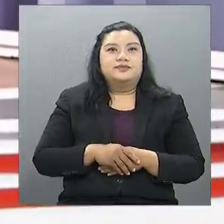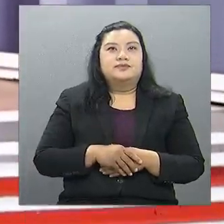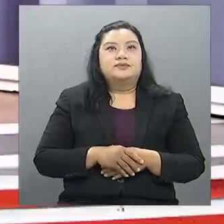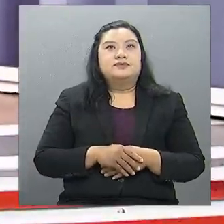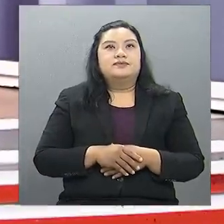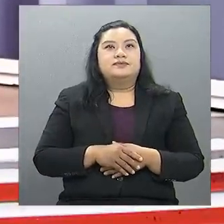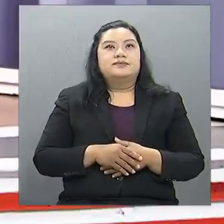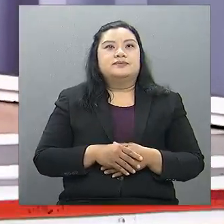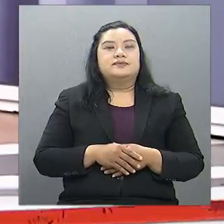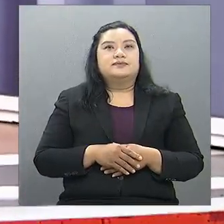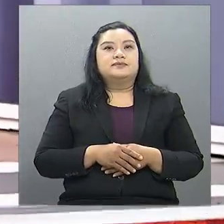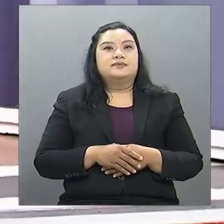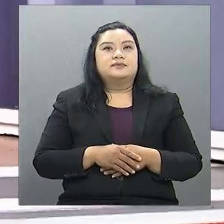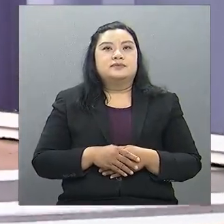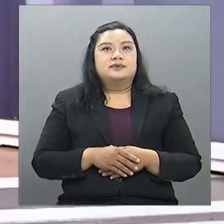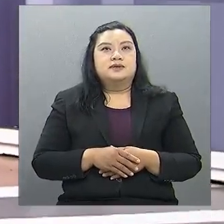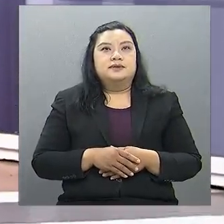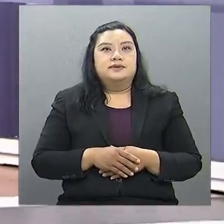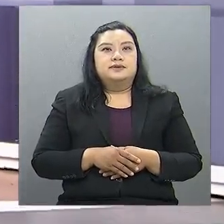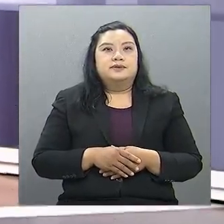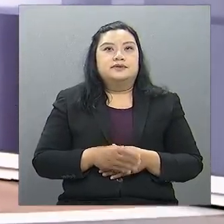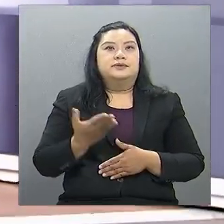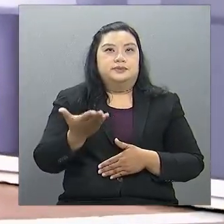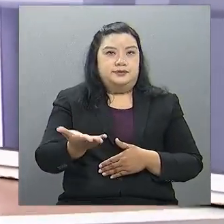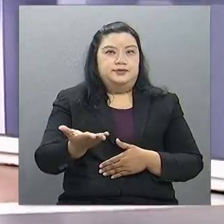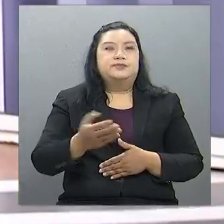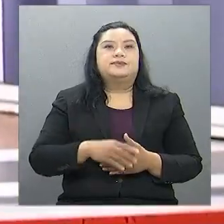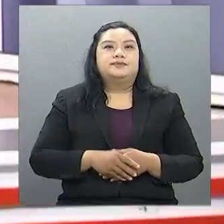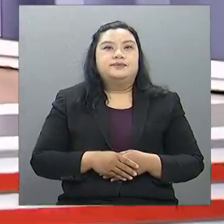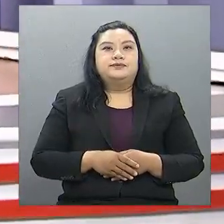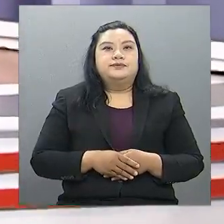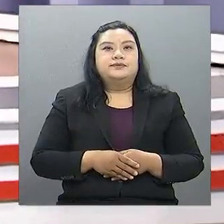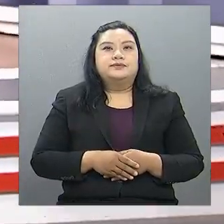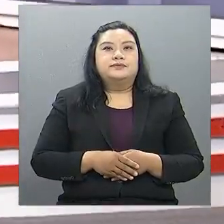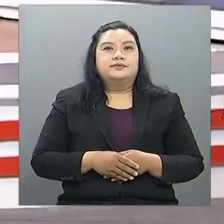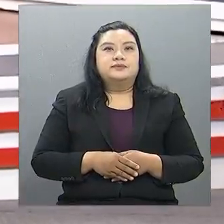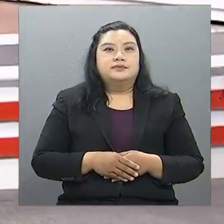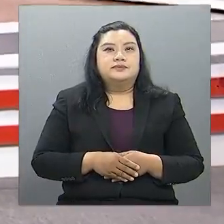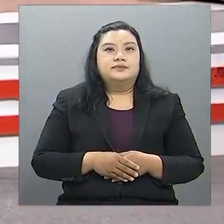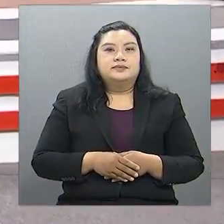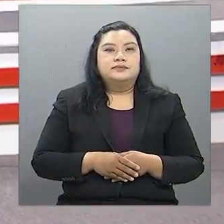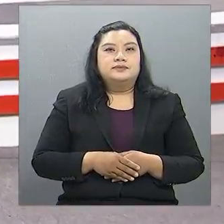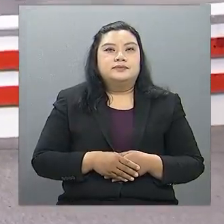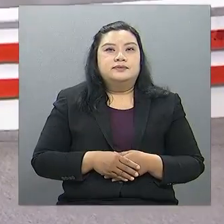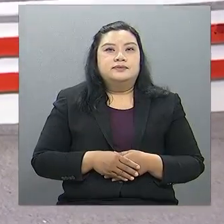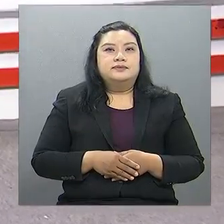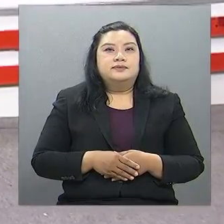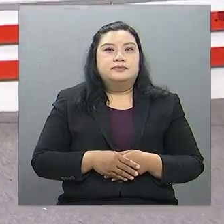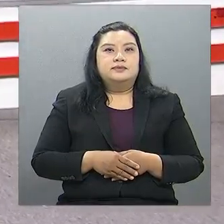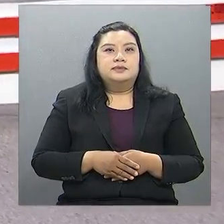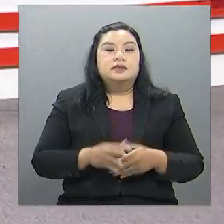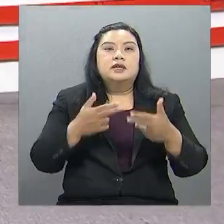ถ้าเวลาเซ็เวล้โมมีที่นั่งอยู่อย่างๆ และ allezเรา